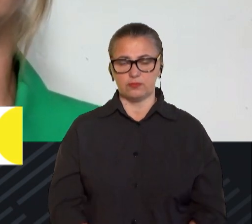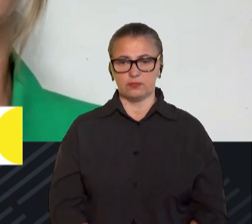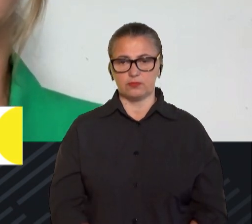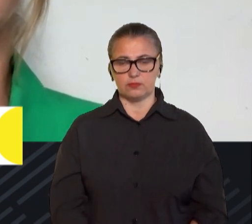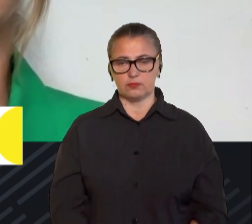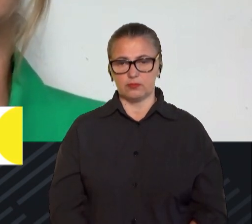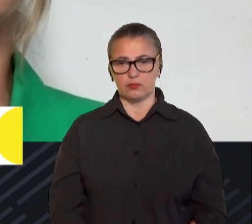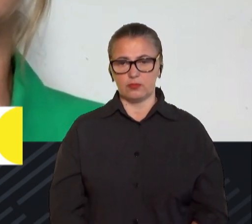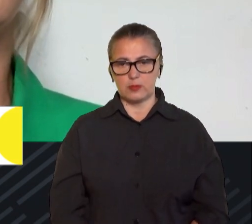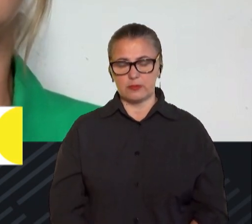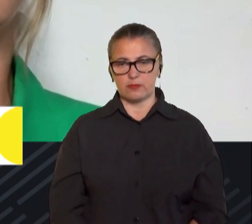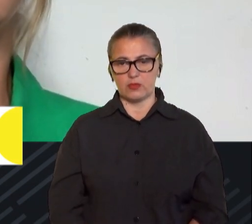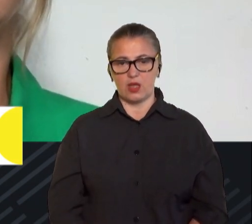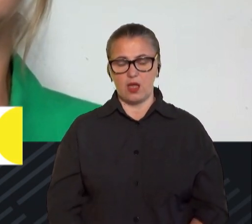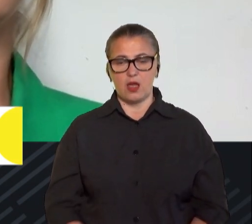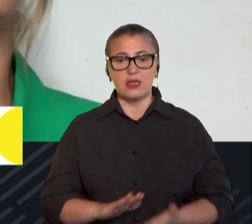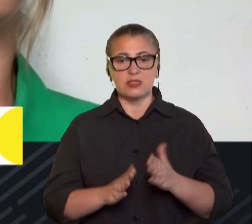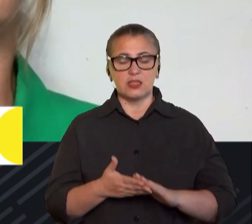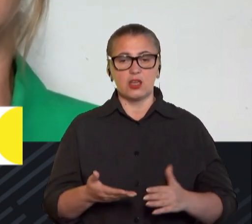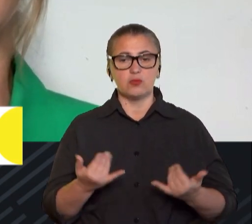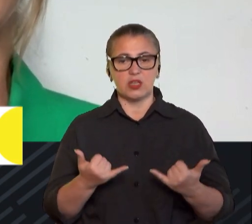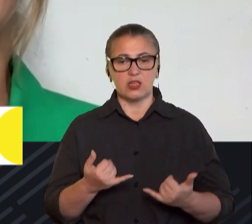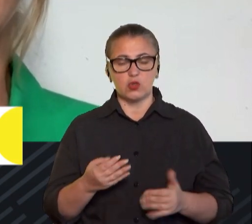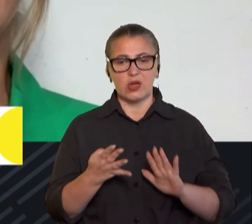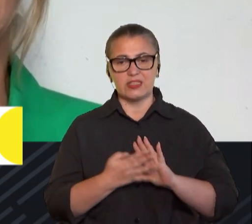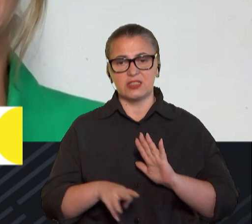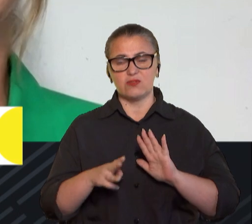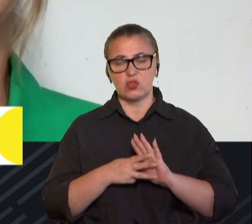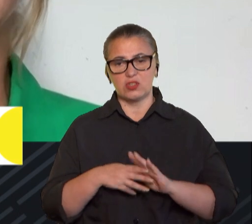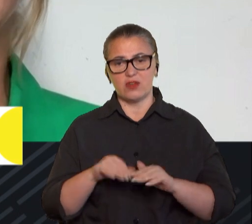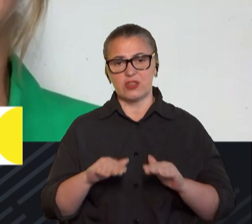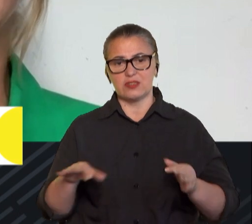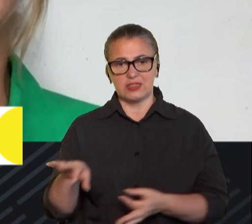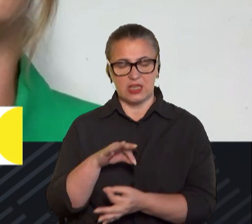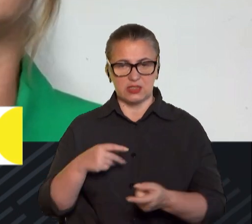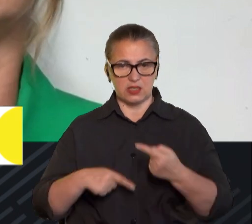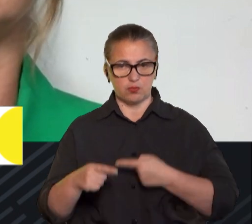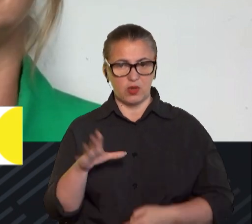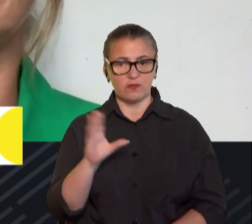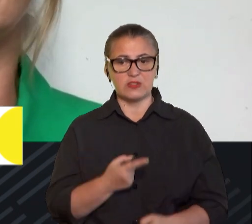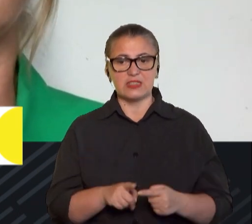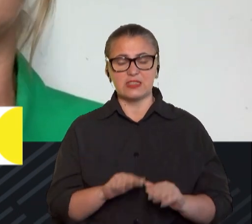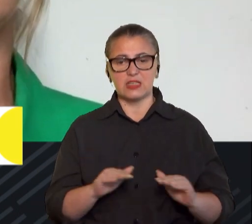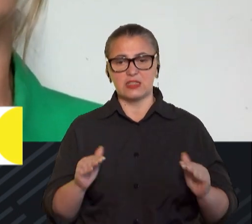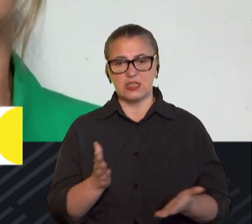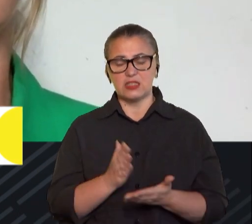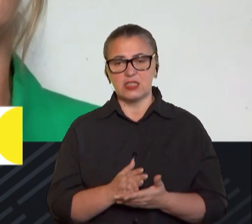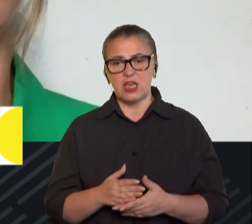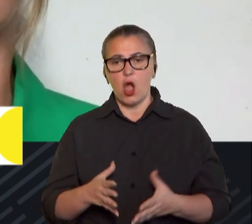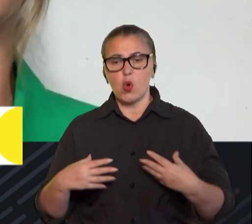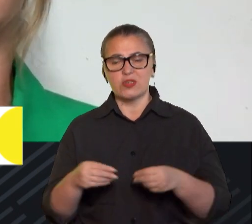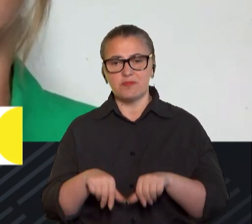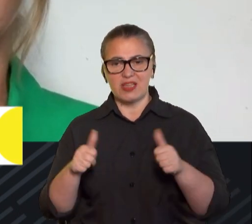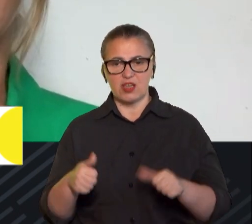Ну, ми разом повернули, ми станом на сьогодні 98 дітей-сиріт, і всі ці діти, вони знаходяться в сімейних формах